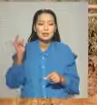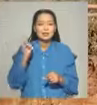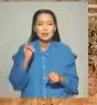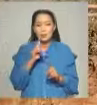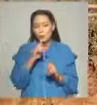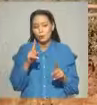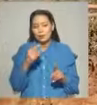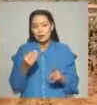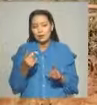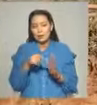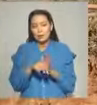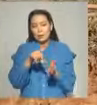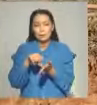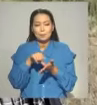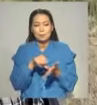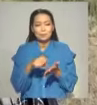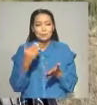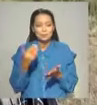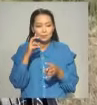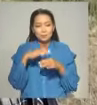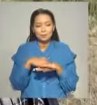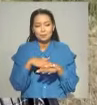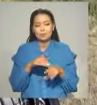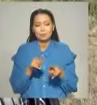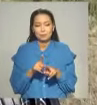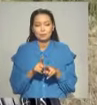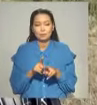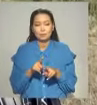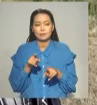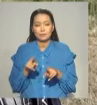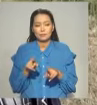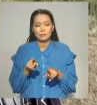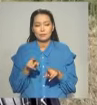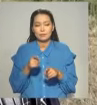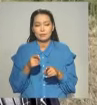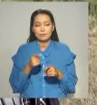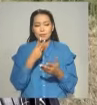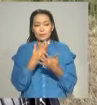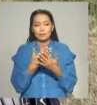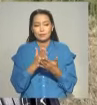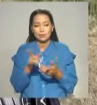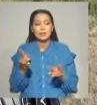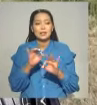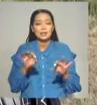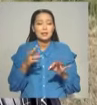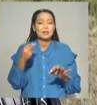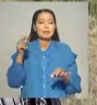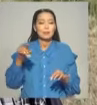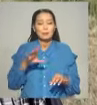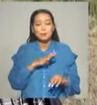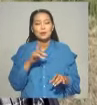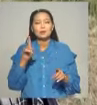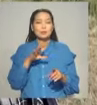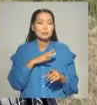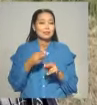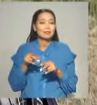коммуникаций. Здесь представители 8 стран, они же поедут домой. Они же поедут на другие симпозиумы. Они же будут рассказывать, где они были. И для